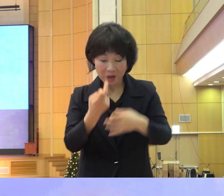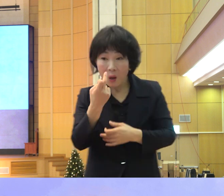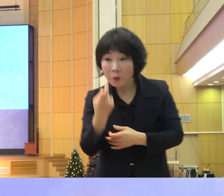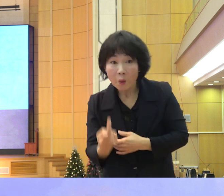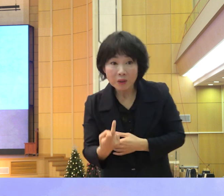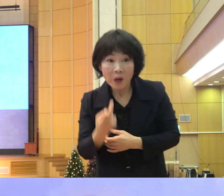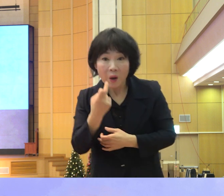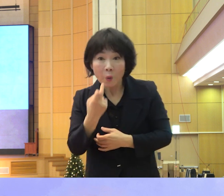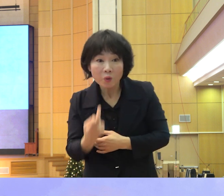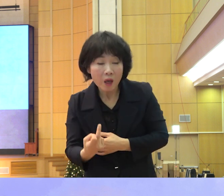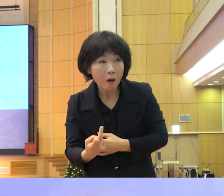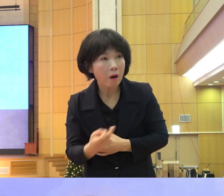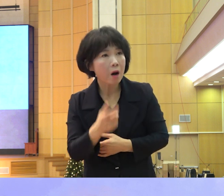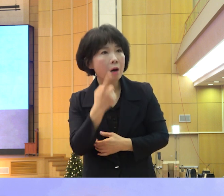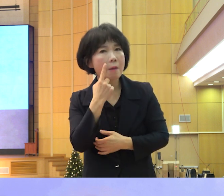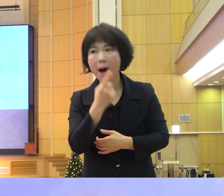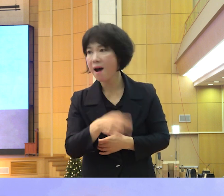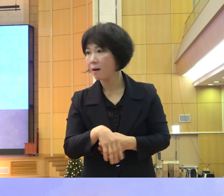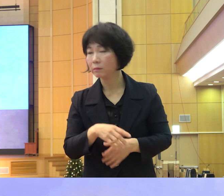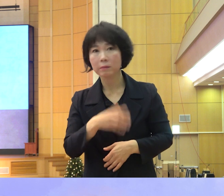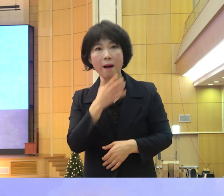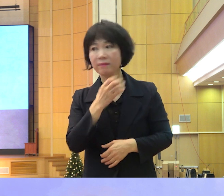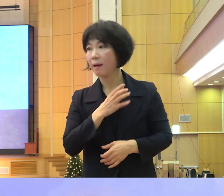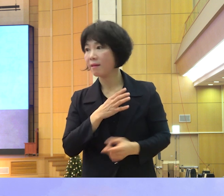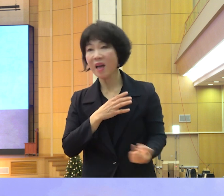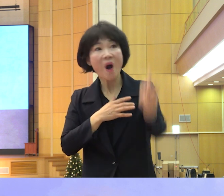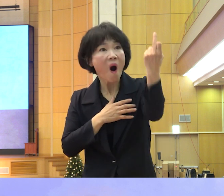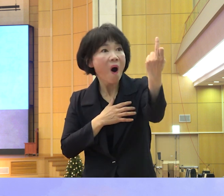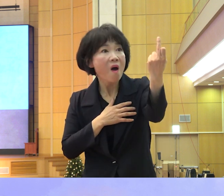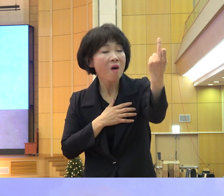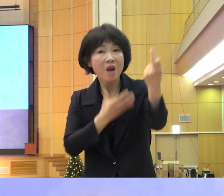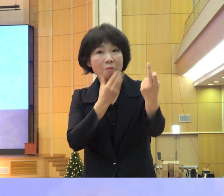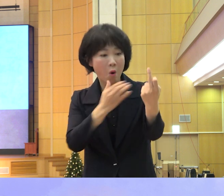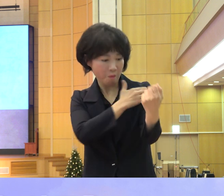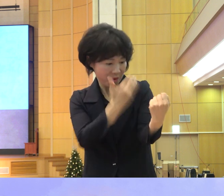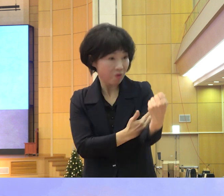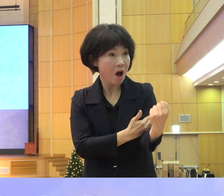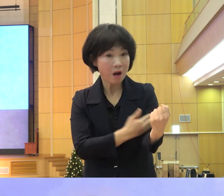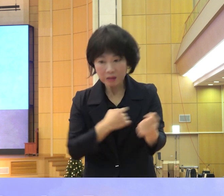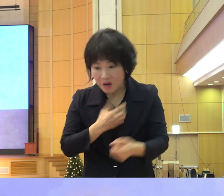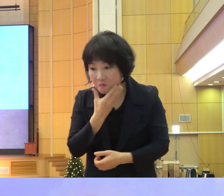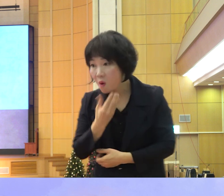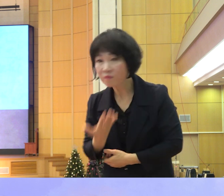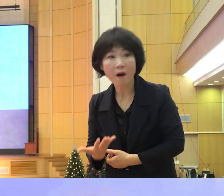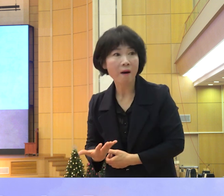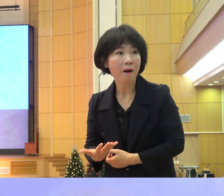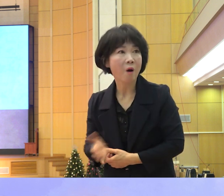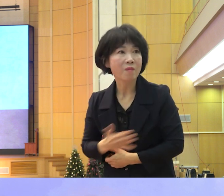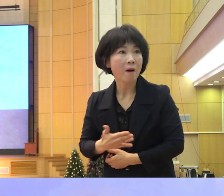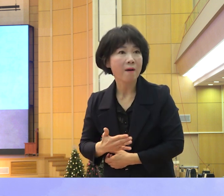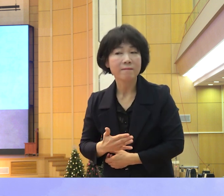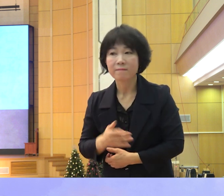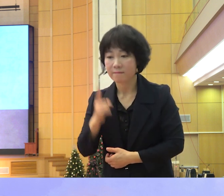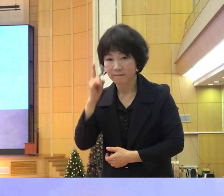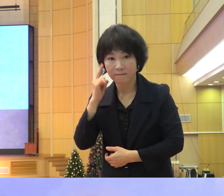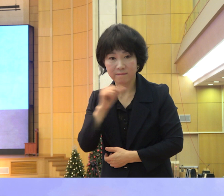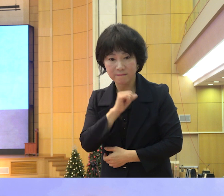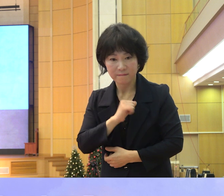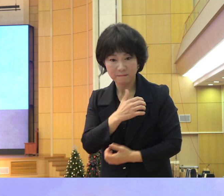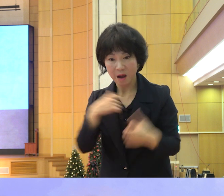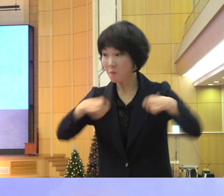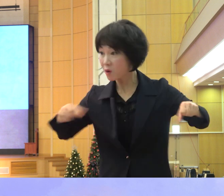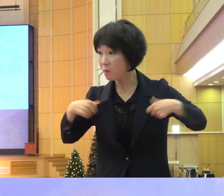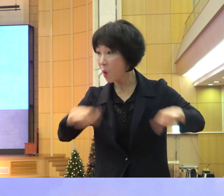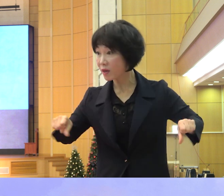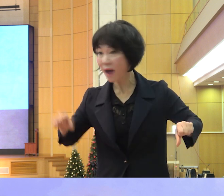사기꾼이야. 형님이 축복받을 걸 자기가 가로챘잖아, 육신적으로. 그러나 하나님은 성경에